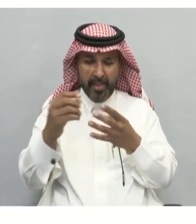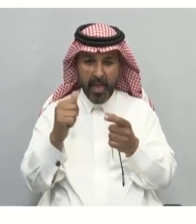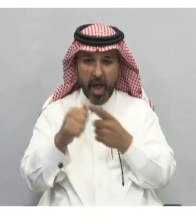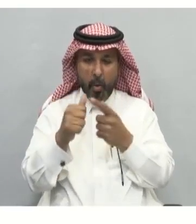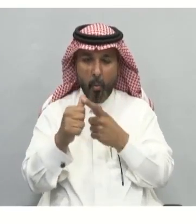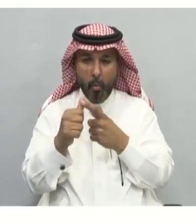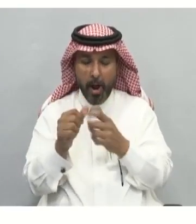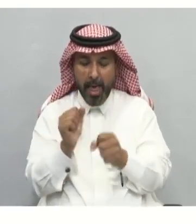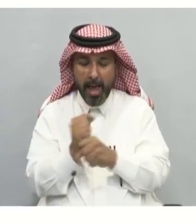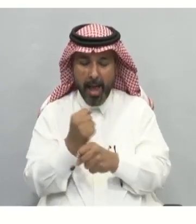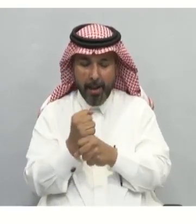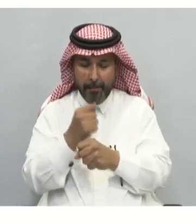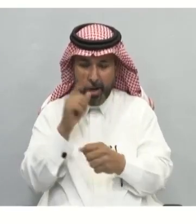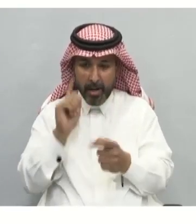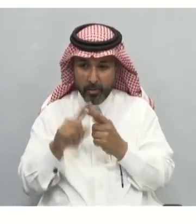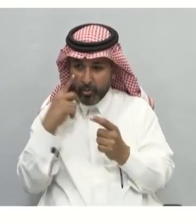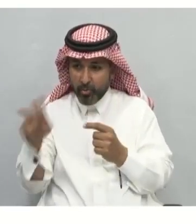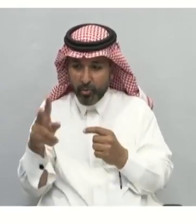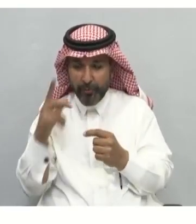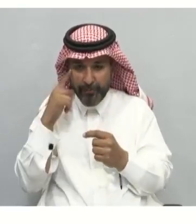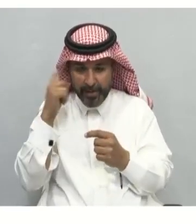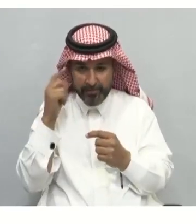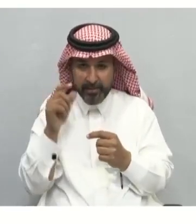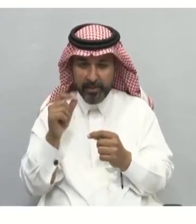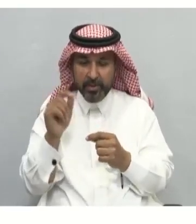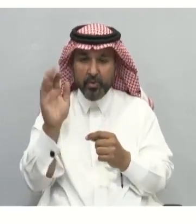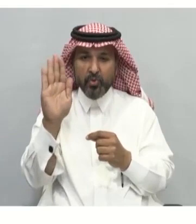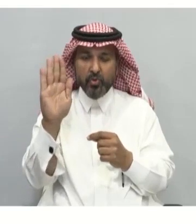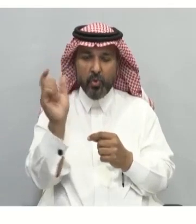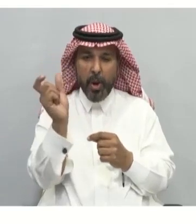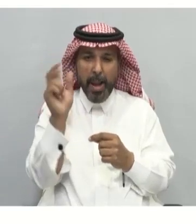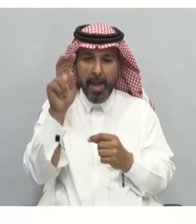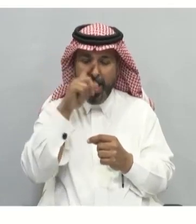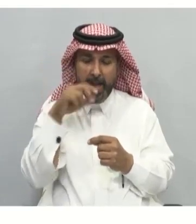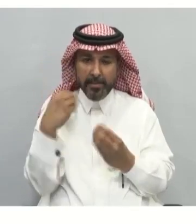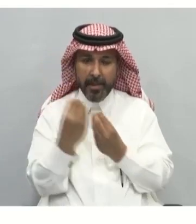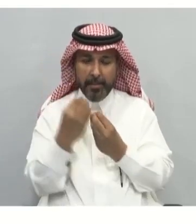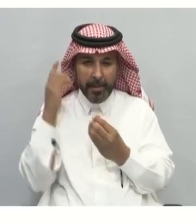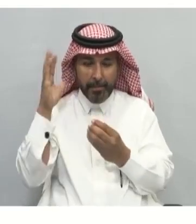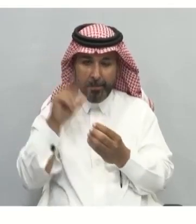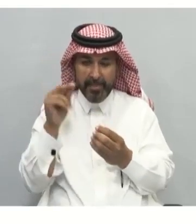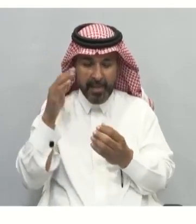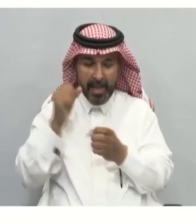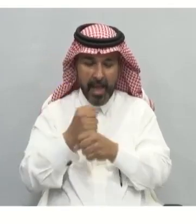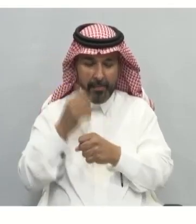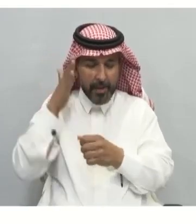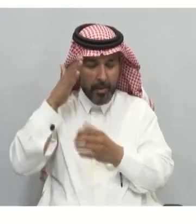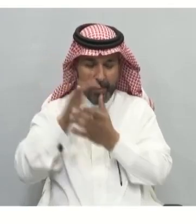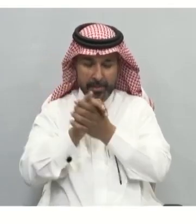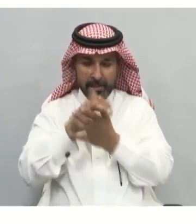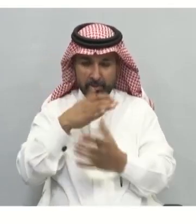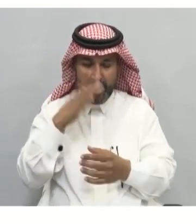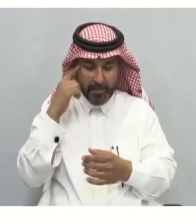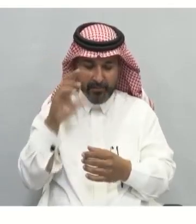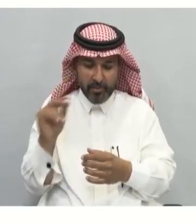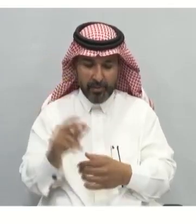للعمل بالسنه الثابته اذا سمع الانسان الحث عليها ب احياء السنه